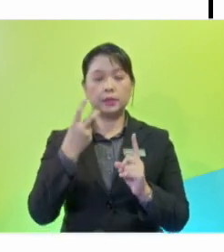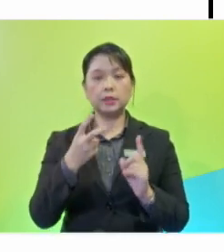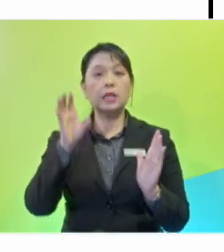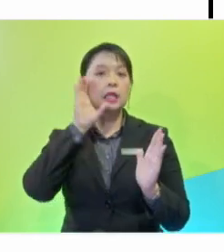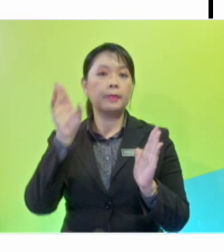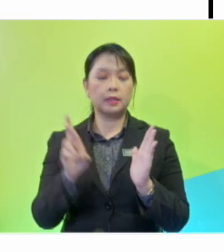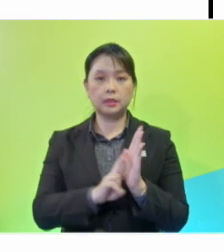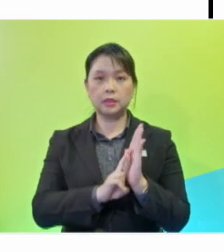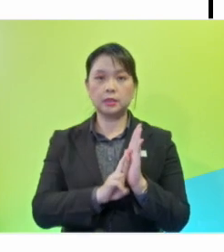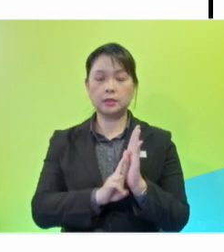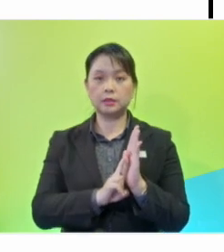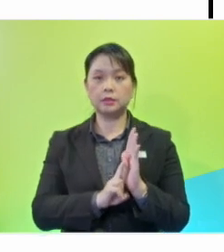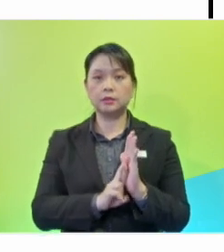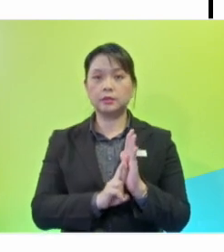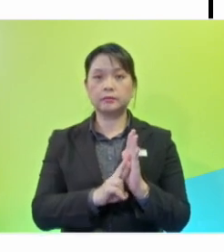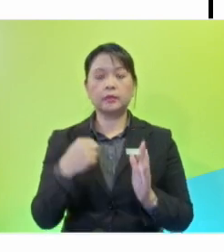perlu